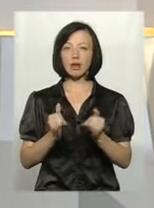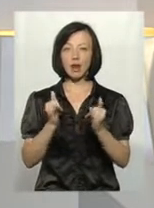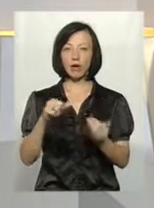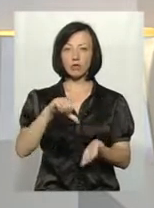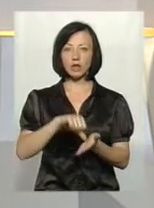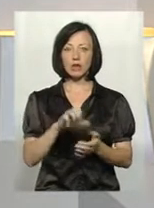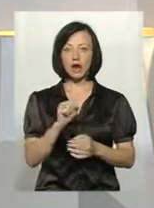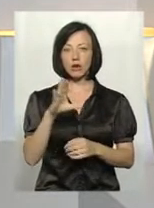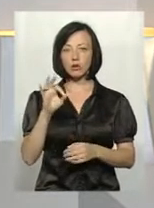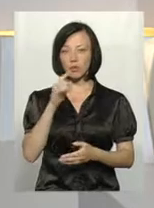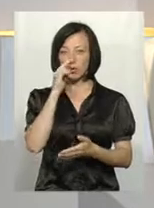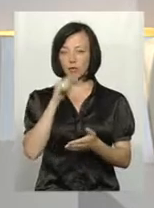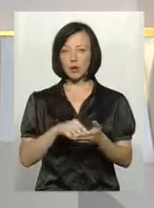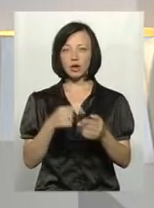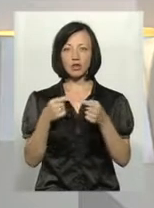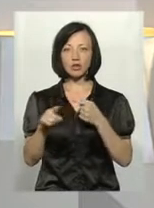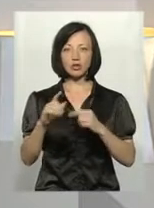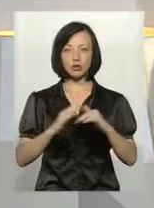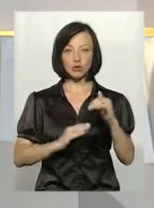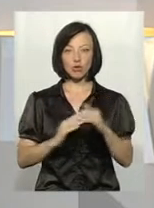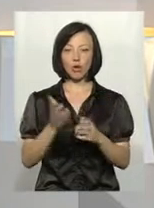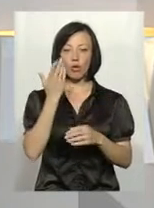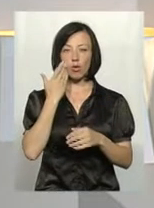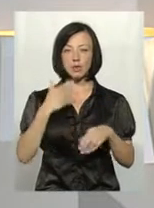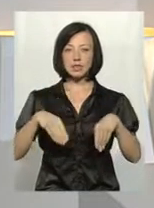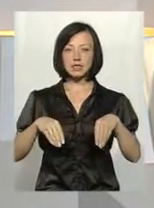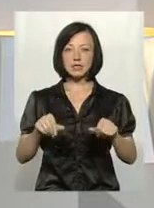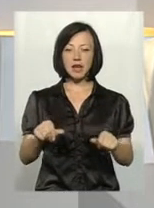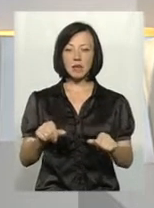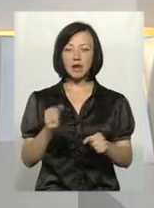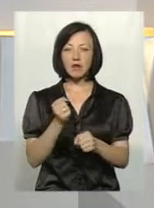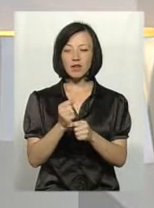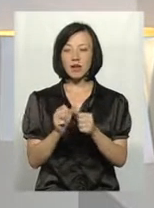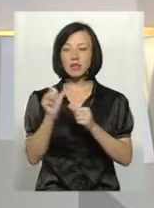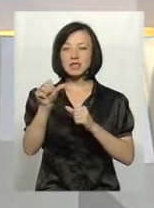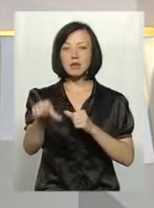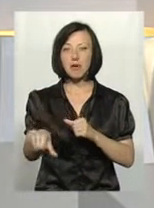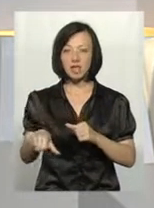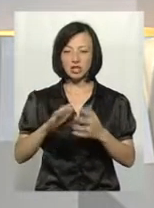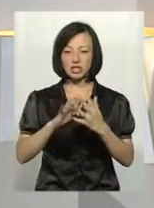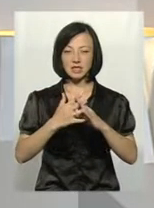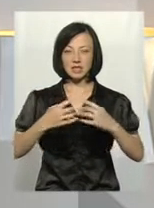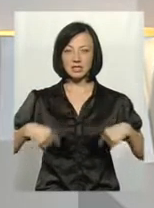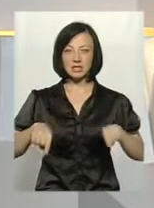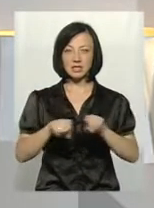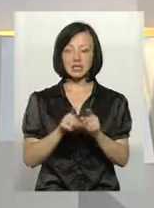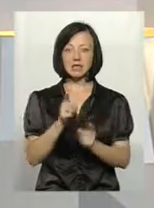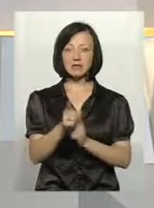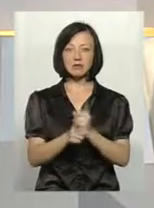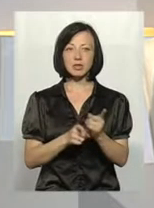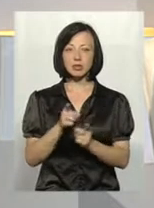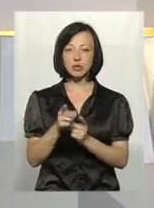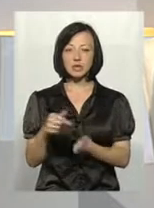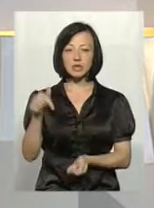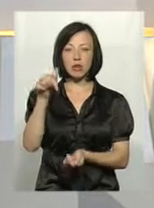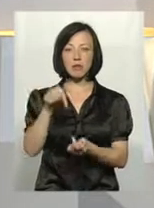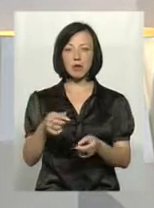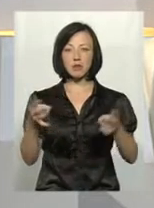потім вони потрапляють до зовсім інших рук. Коли землі виводять за межі сіл, змінюють їхнє цільове